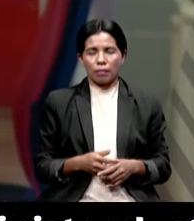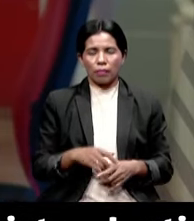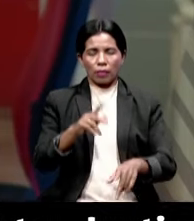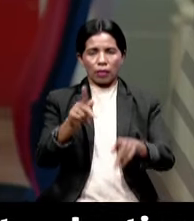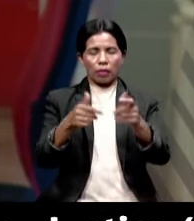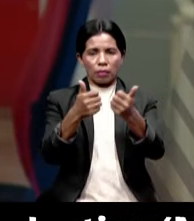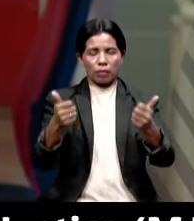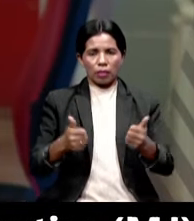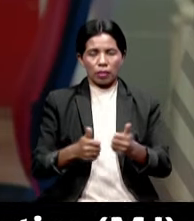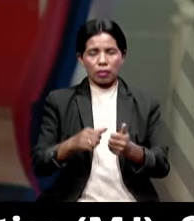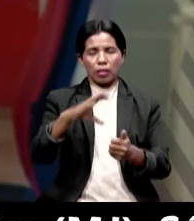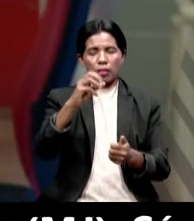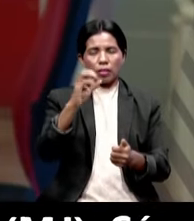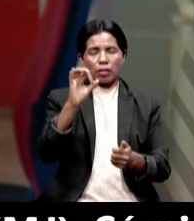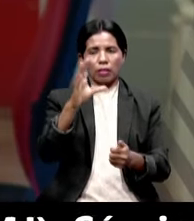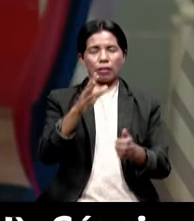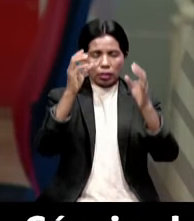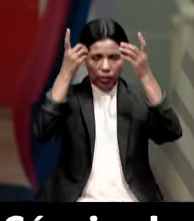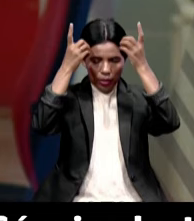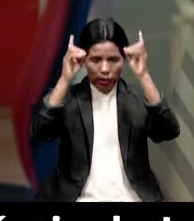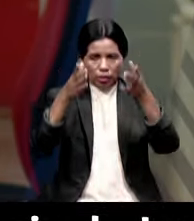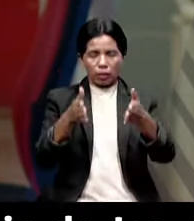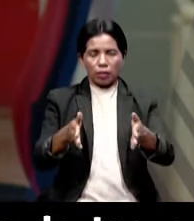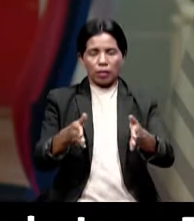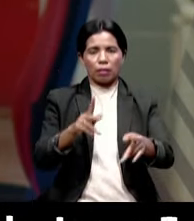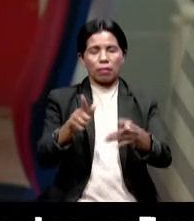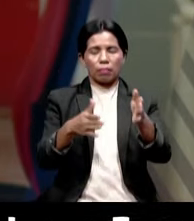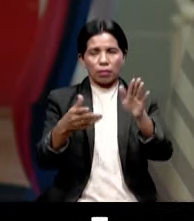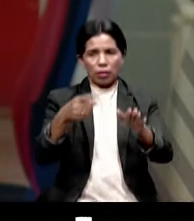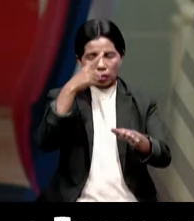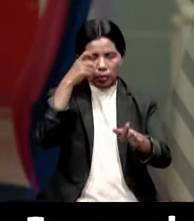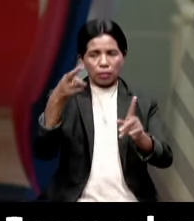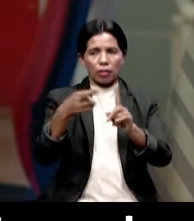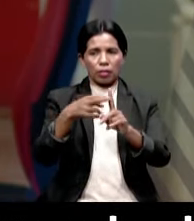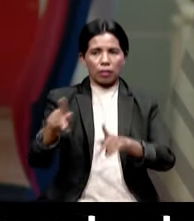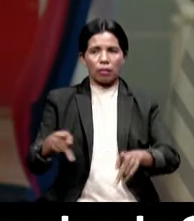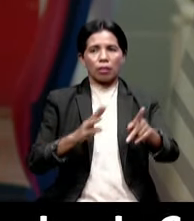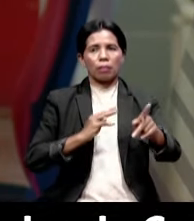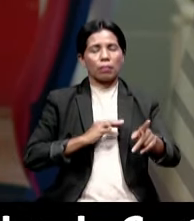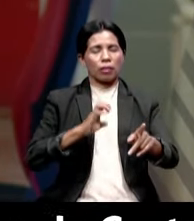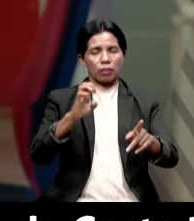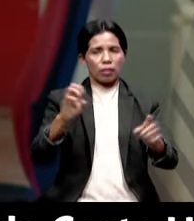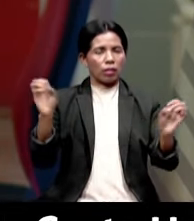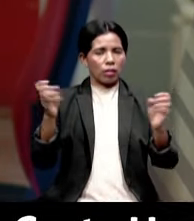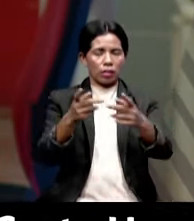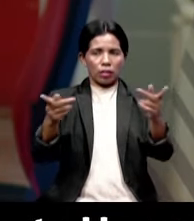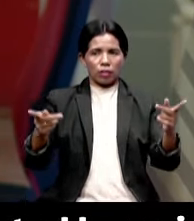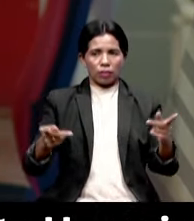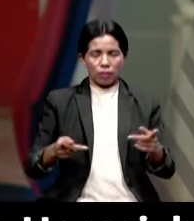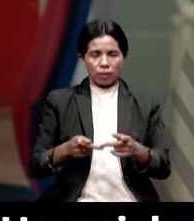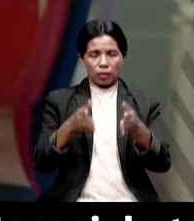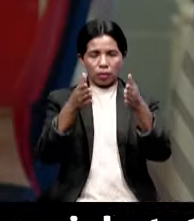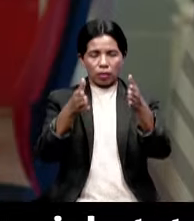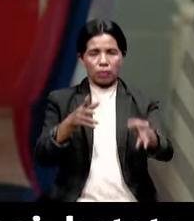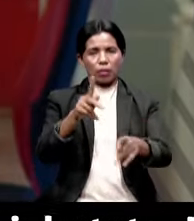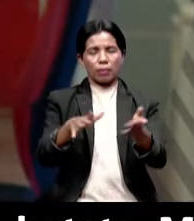Comunidade Aldeia Kashnafa decide hakoi mate ising ya oing, tamba simite Republiko Bekusi lai ya on espasu atu hakoi